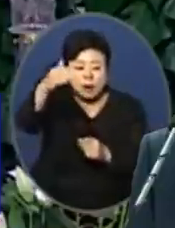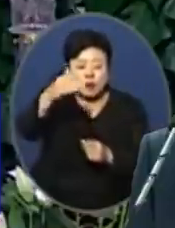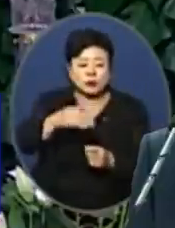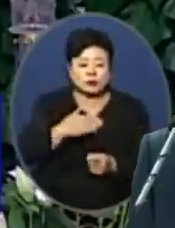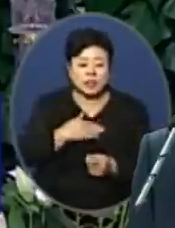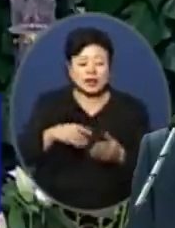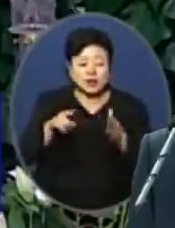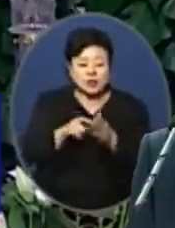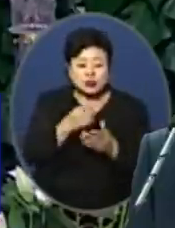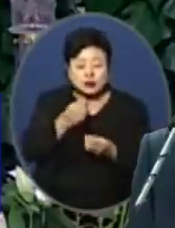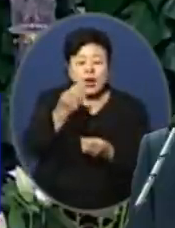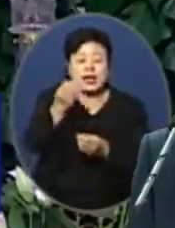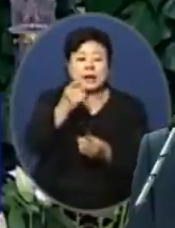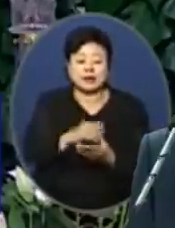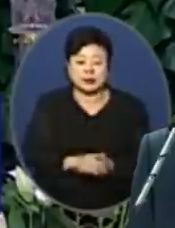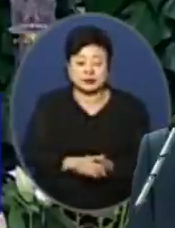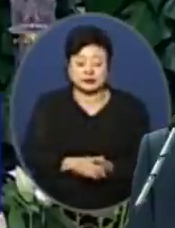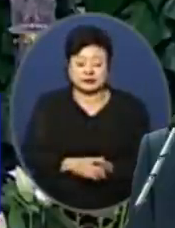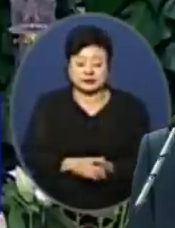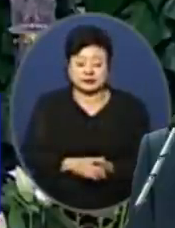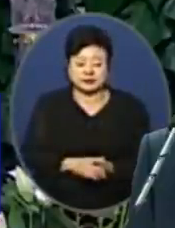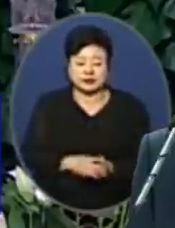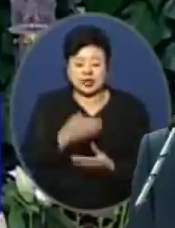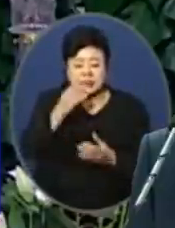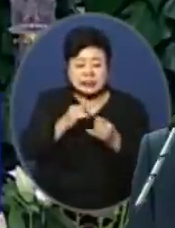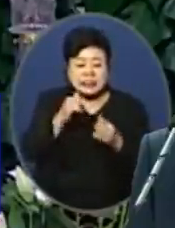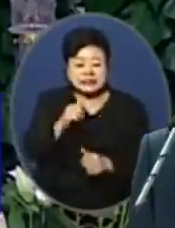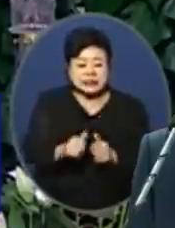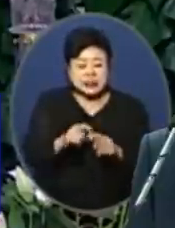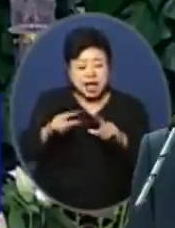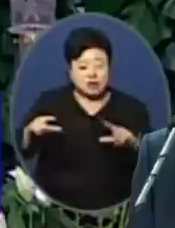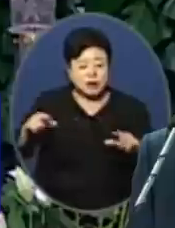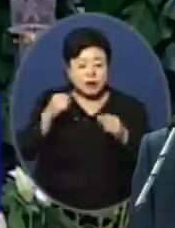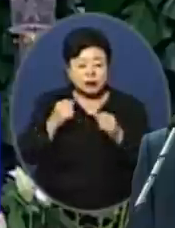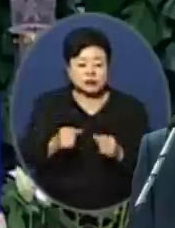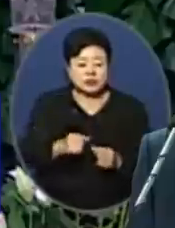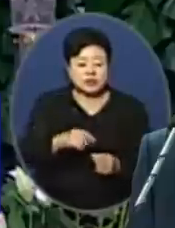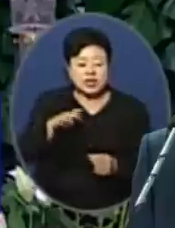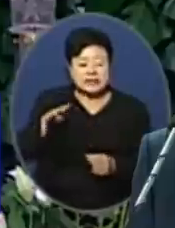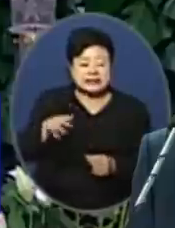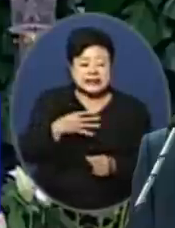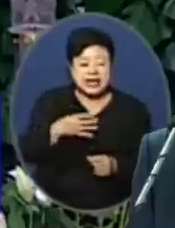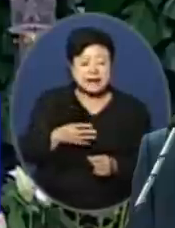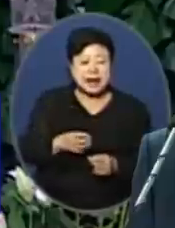몰아가고 나를 위하여 축복하라. 이스라엘 자손이 애굽 거주한 지